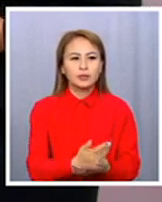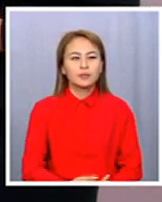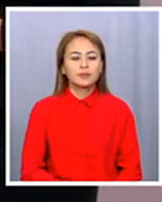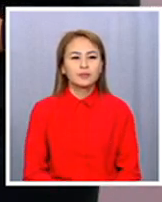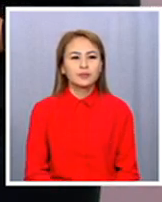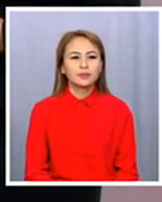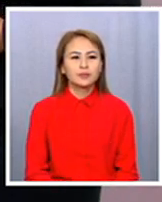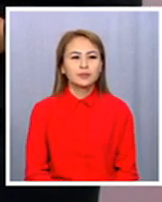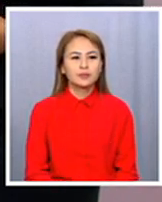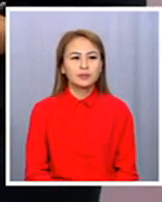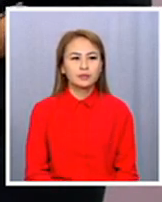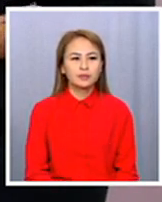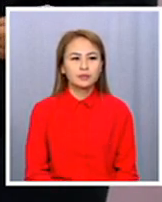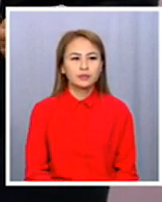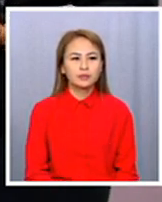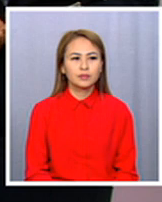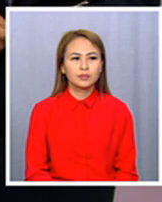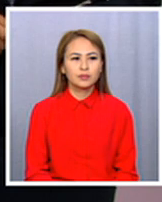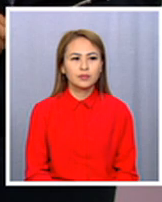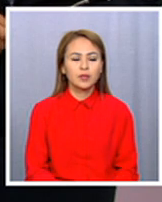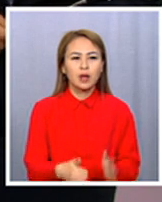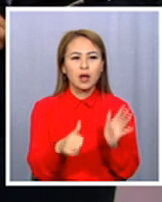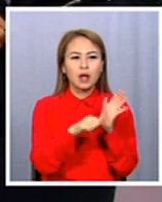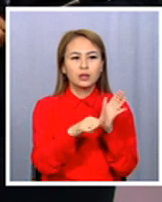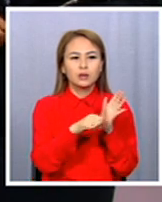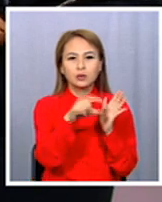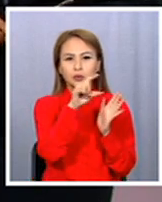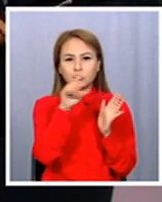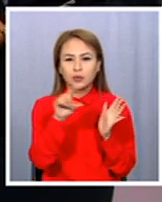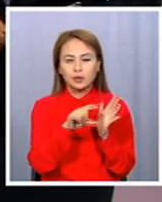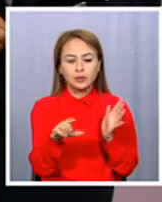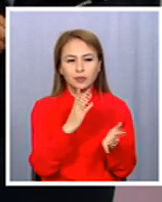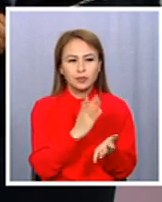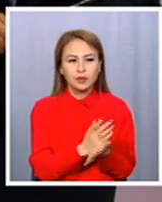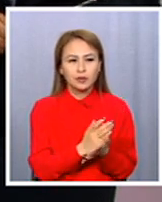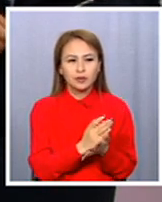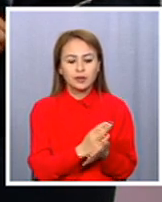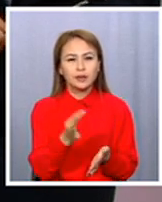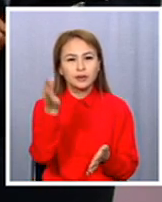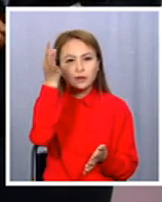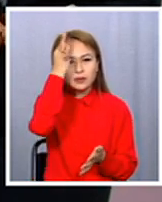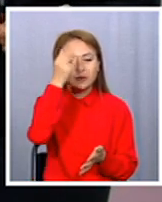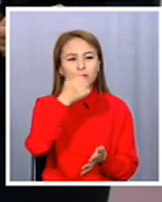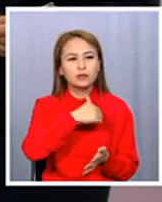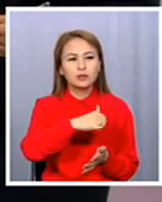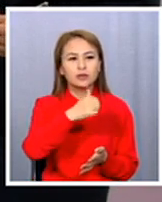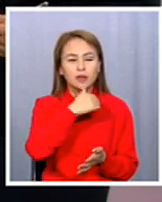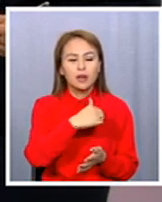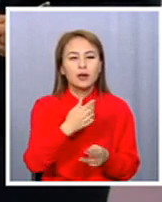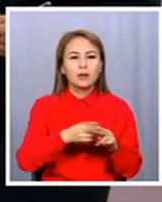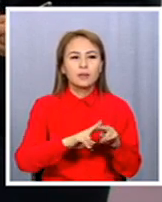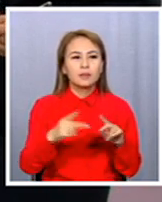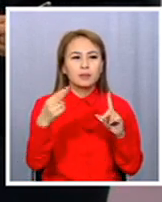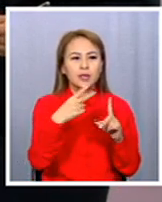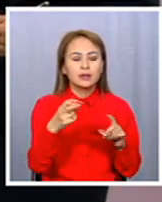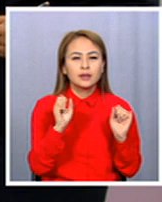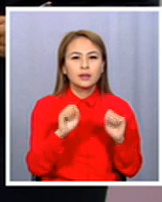Дұрыс айтасыңдар, мәтінде 6 сөйлем бар. Ендеше еске түсірейік, мәтін дегеніміз не?